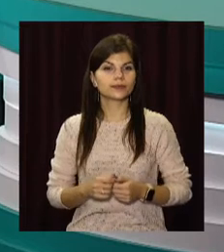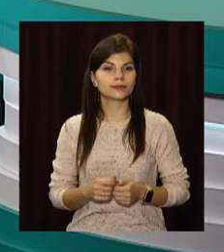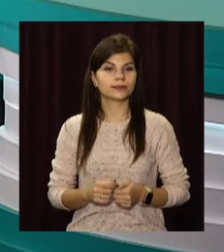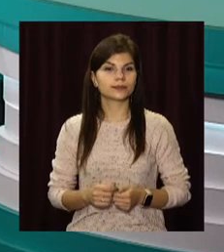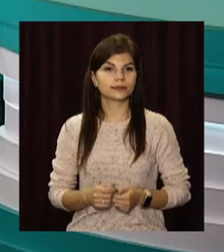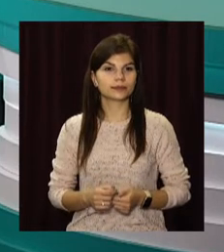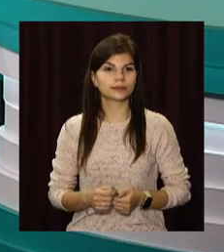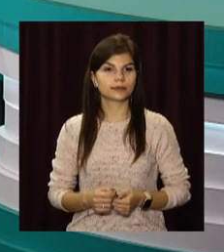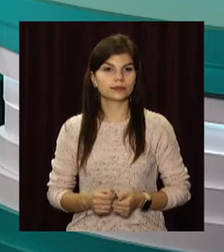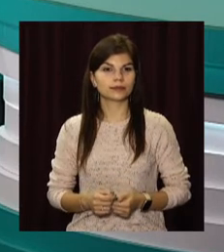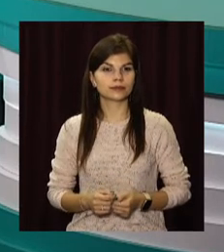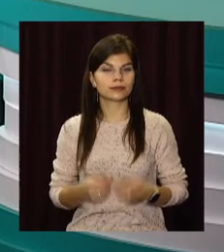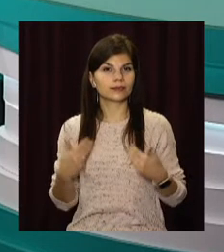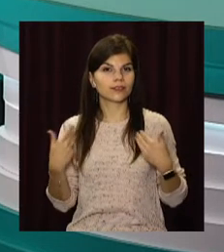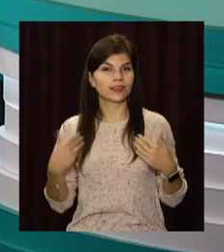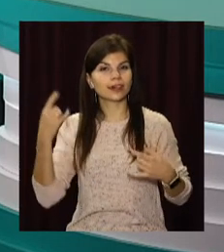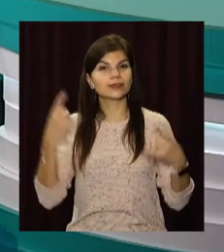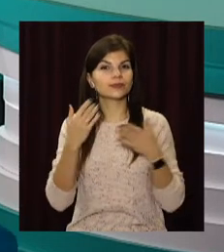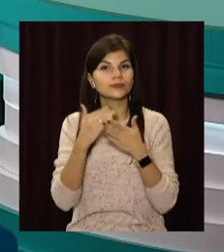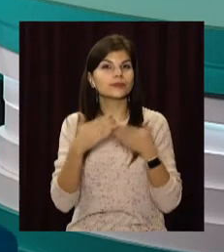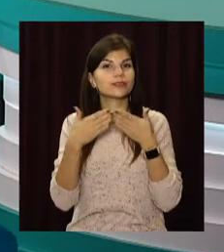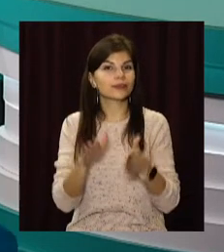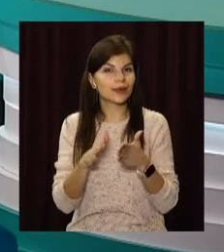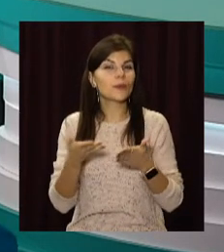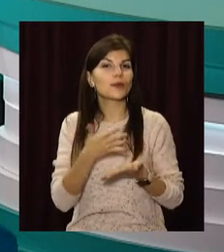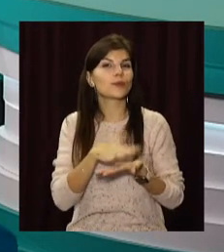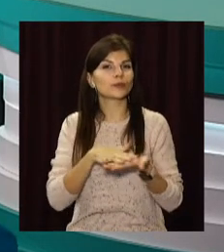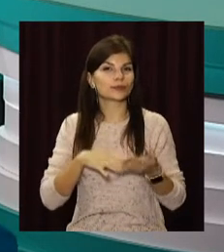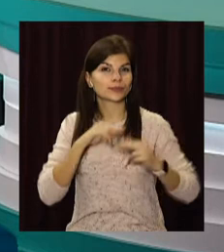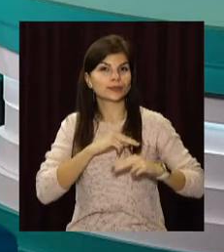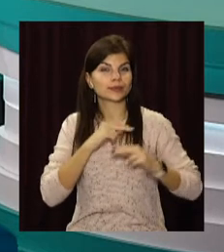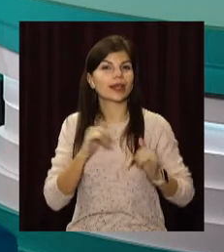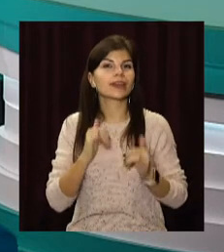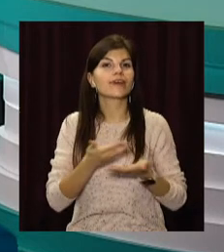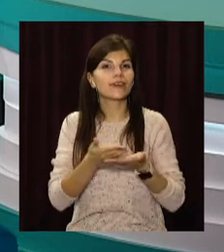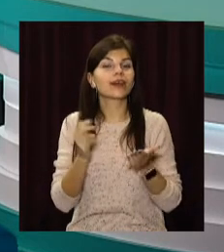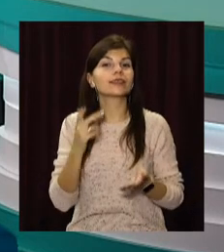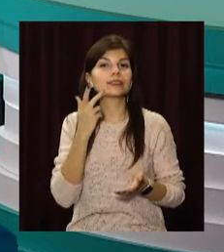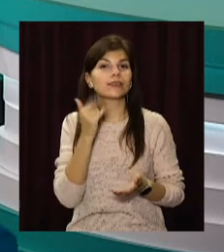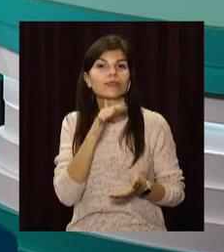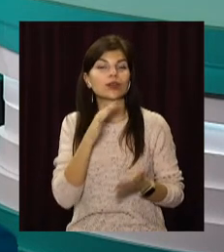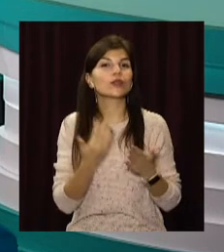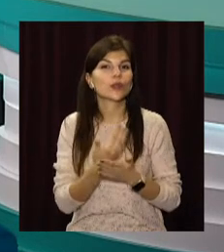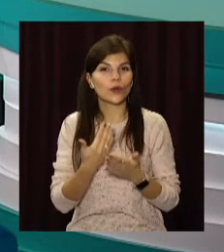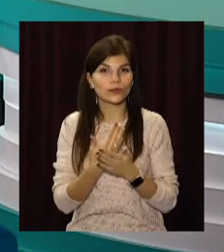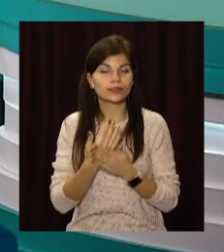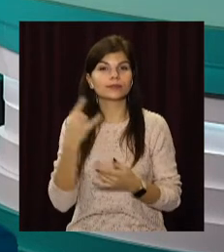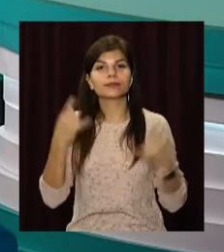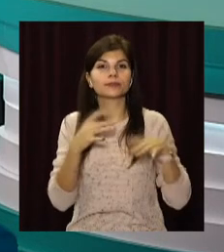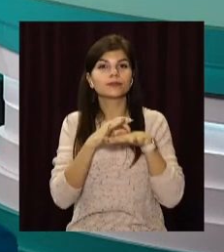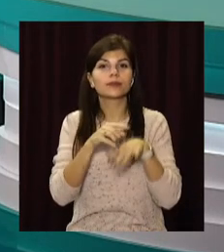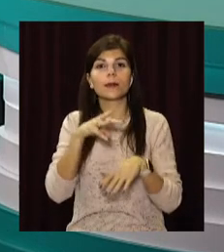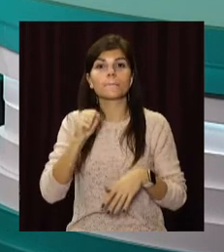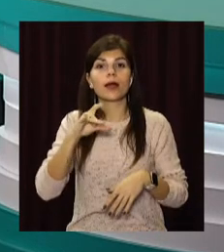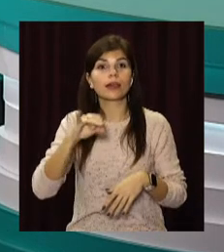Вітаю! Відкритий продовжує свою роботу. Як завжди, оці пері новини. Для вас працюють Марія Трубошенко та сурдоперекладачка Юліана Пуговкіна.